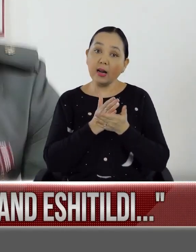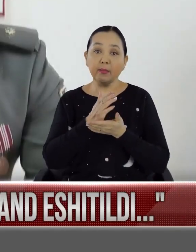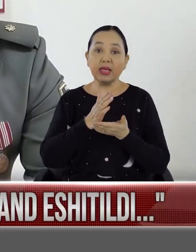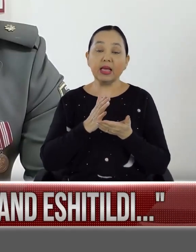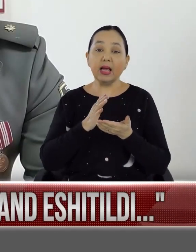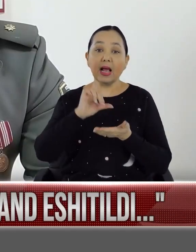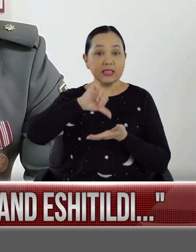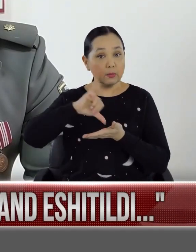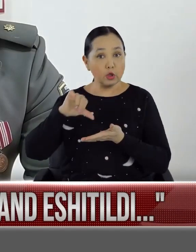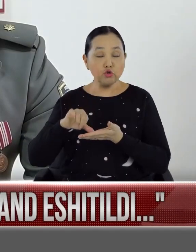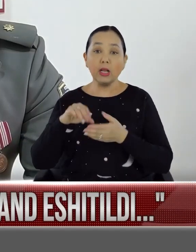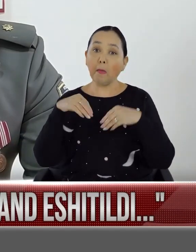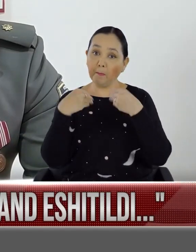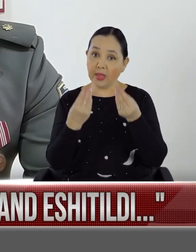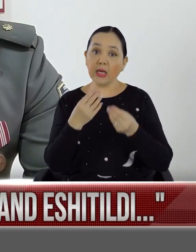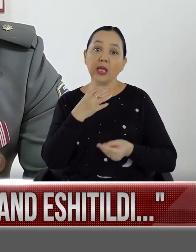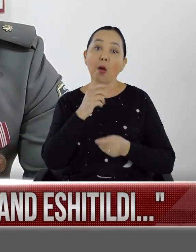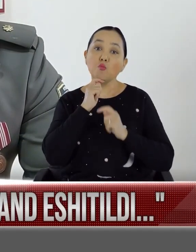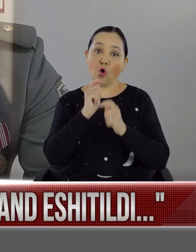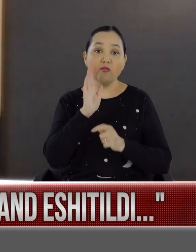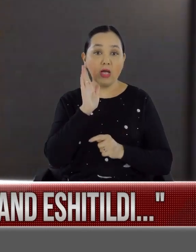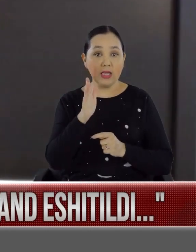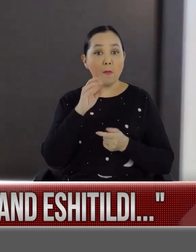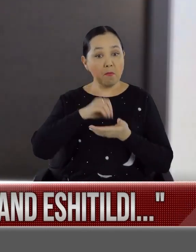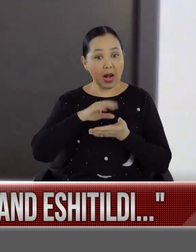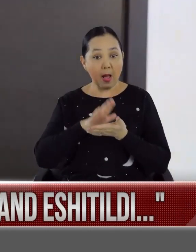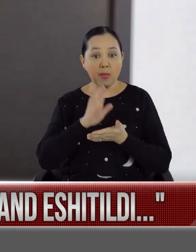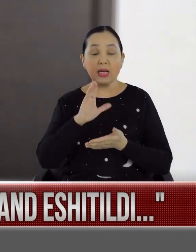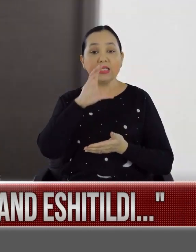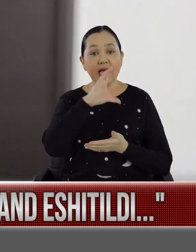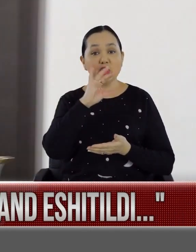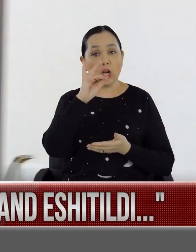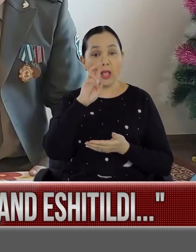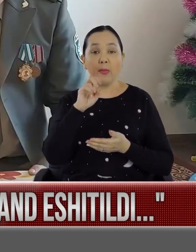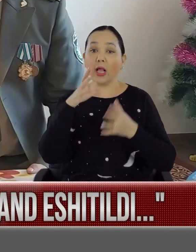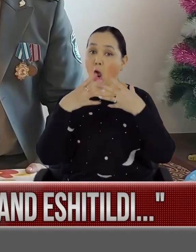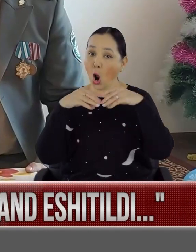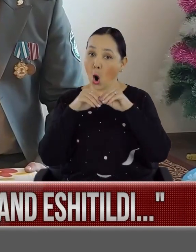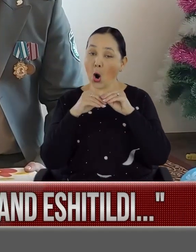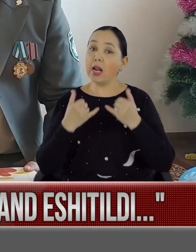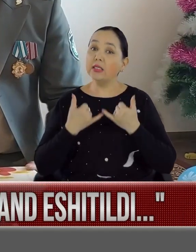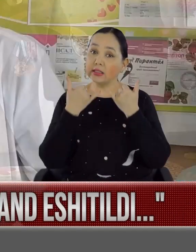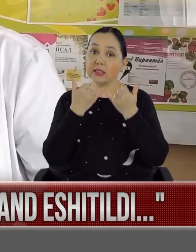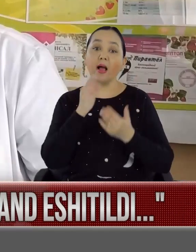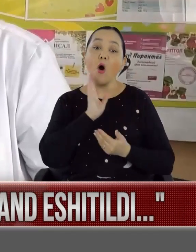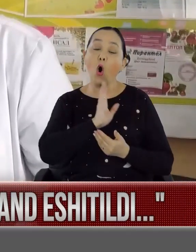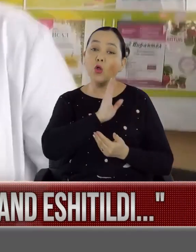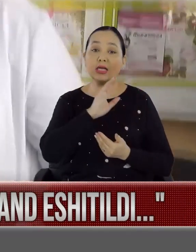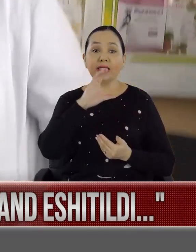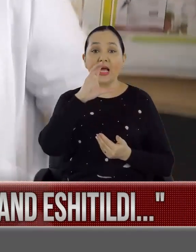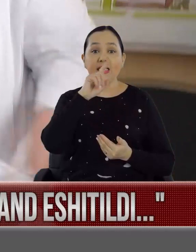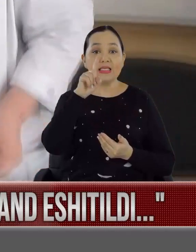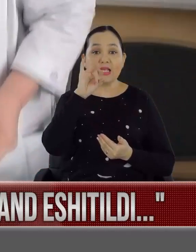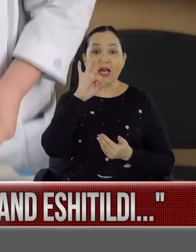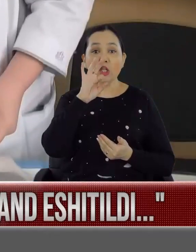xizmatchilariga berilgan mukofot deb bilaman. Sanjar Ibrahimov ziyoli oila farzandi. Uning onasi Zarina opa 30